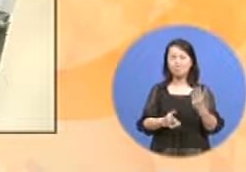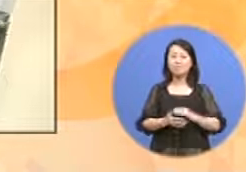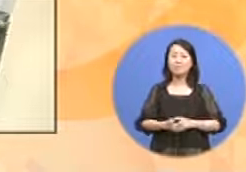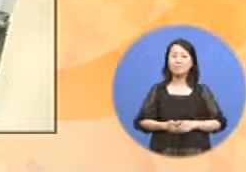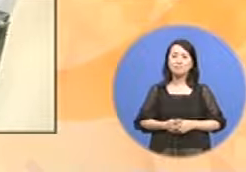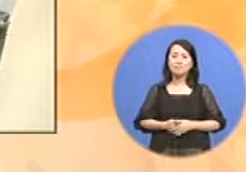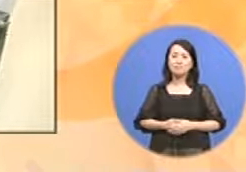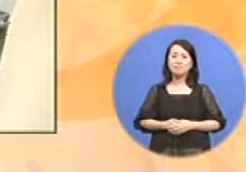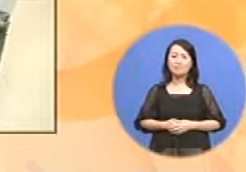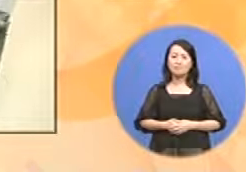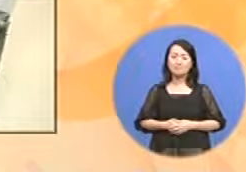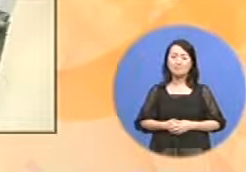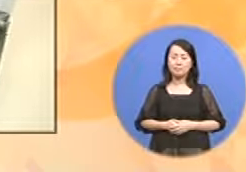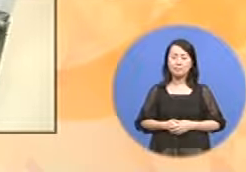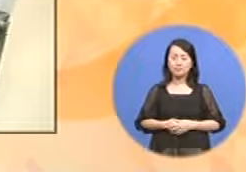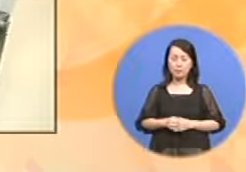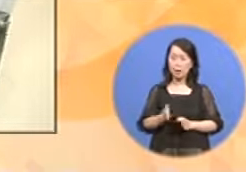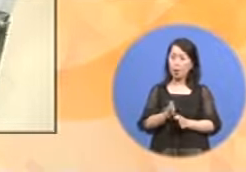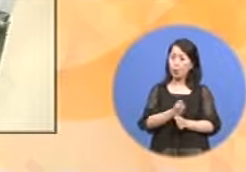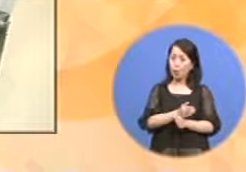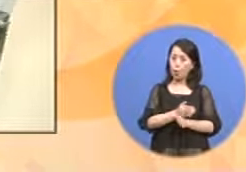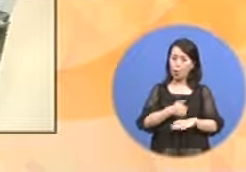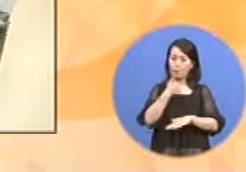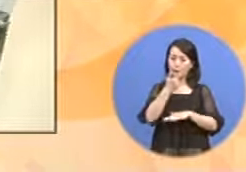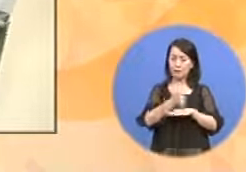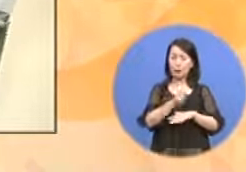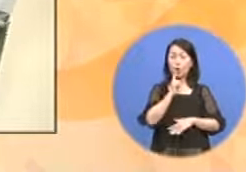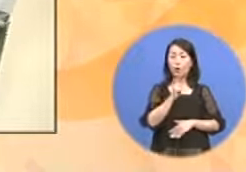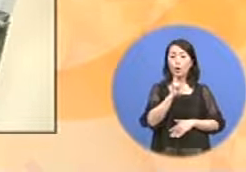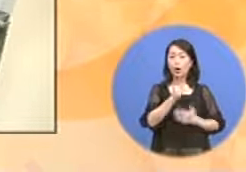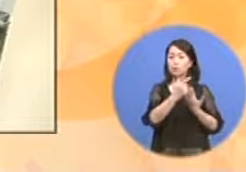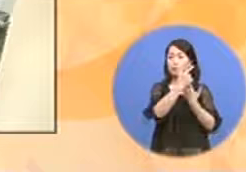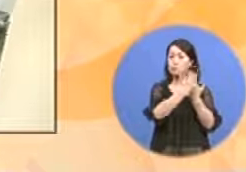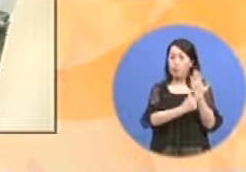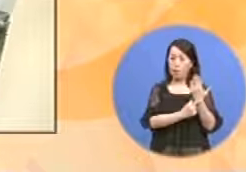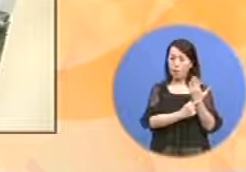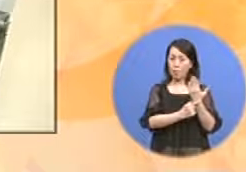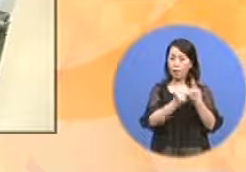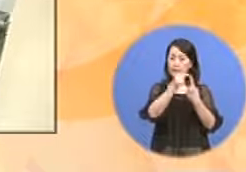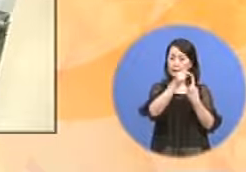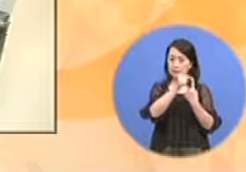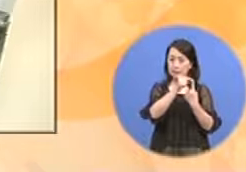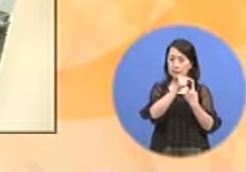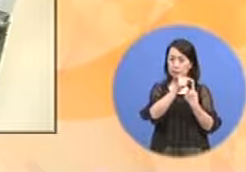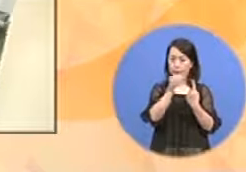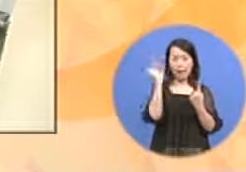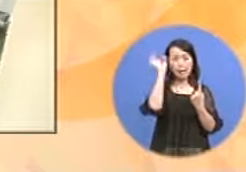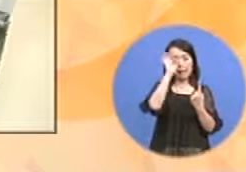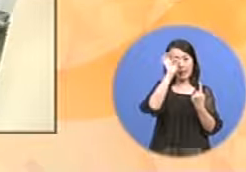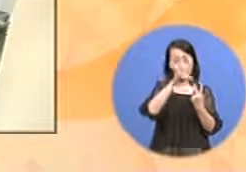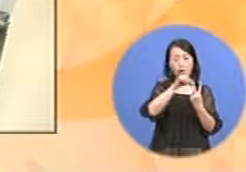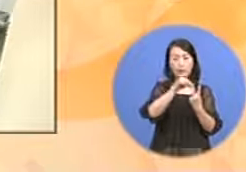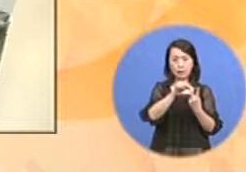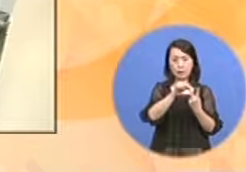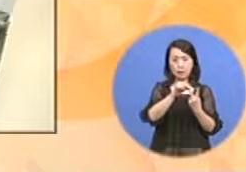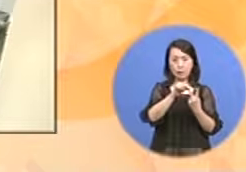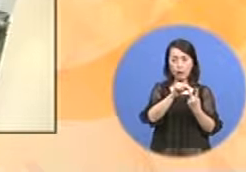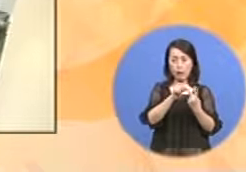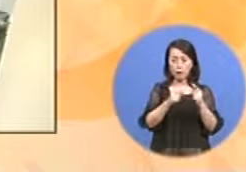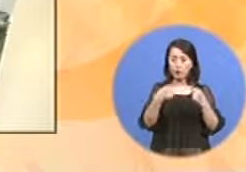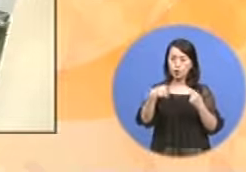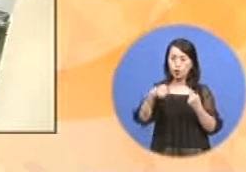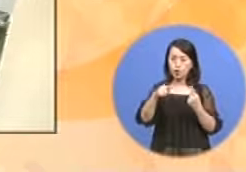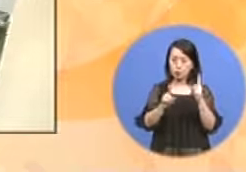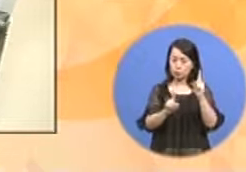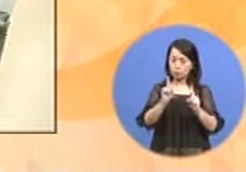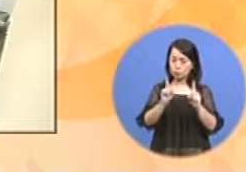。今週の後半でご紹介した知事と語るのテーマは1番観光、2番教育、どちら